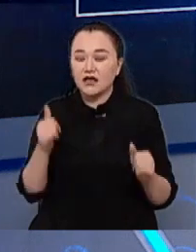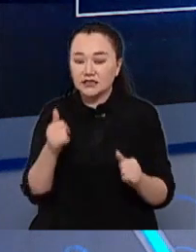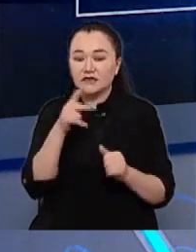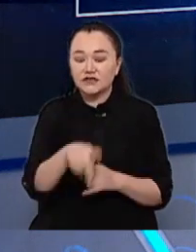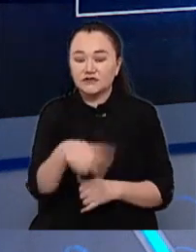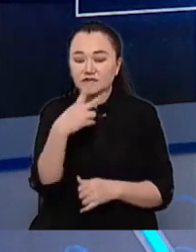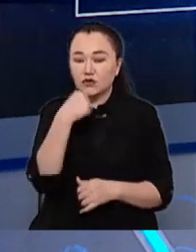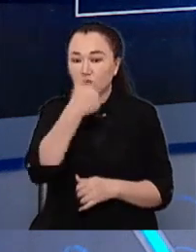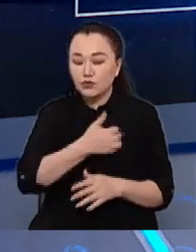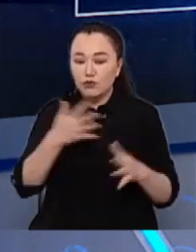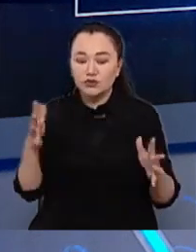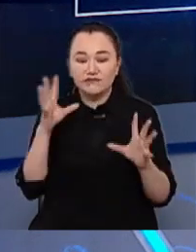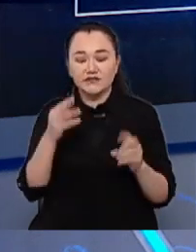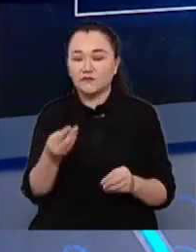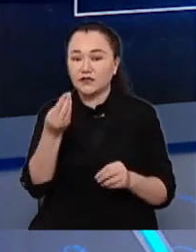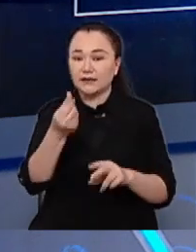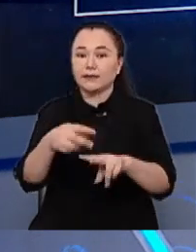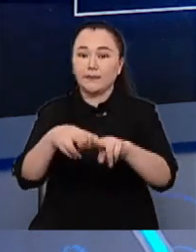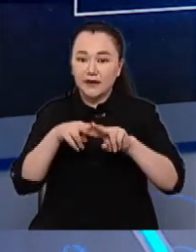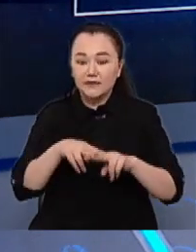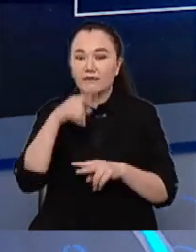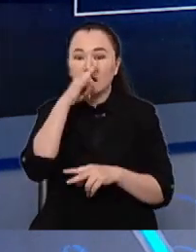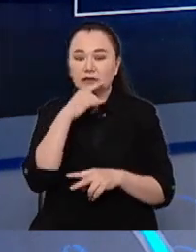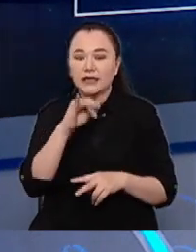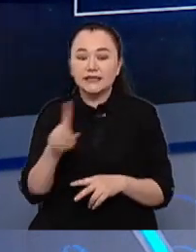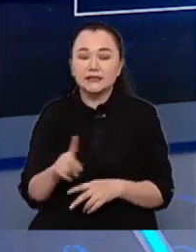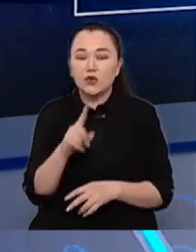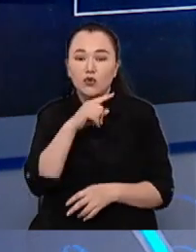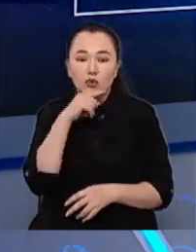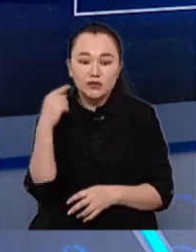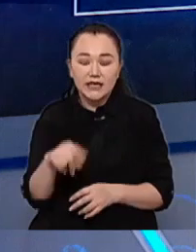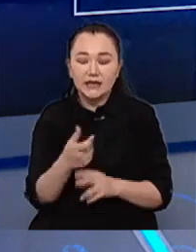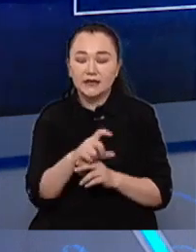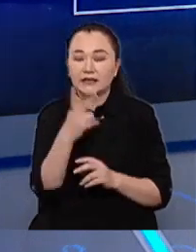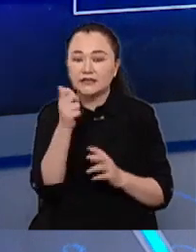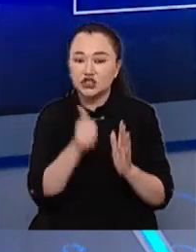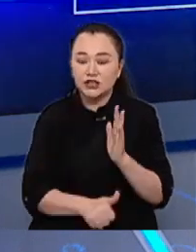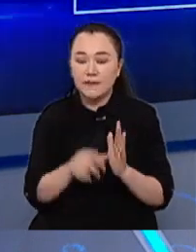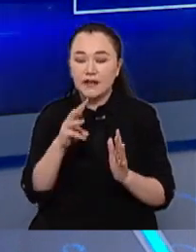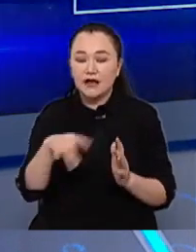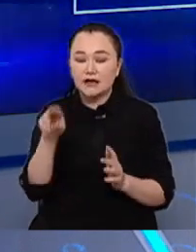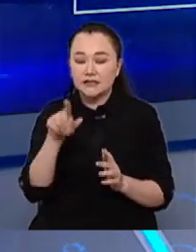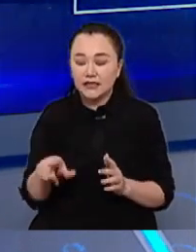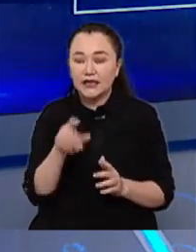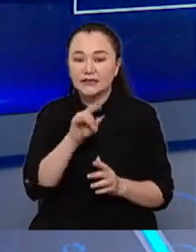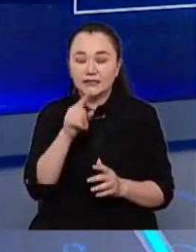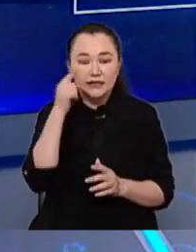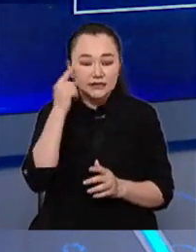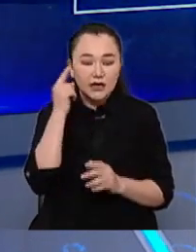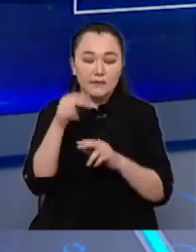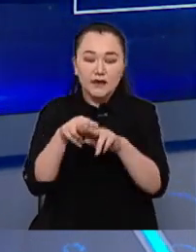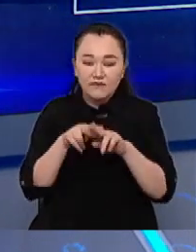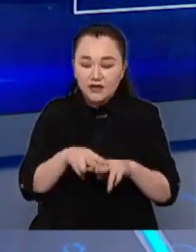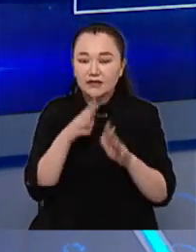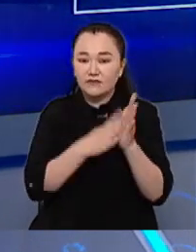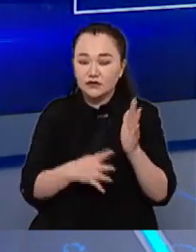2022 год больше всего средств перевели в Казахстан из России это 360 миллиардов тенге из Кыргызстана перевели